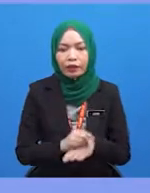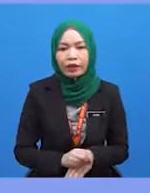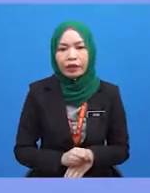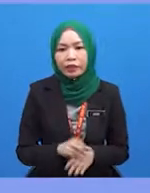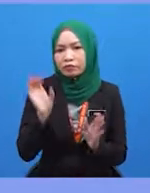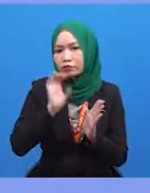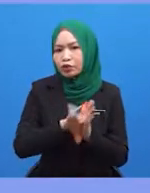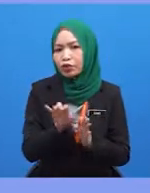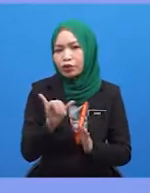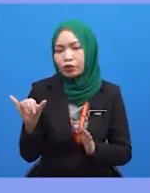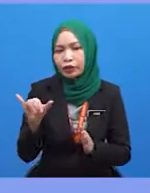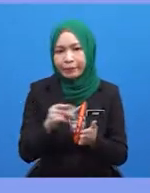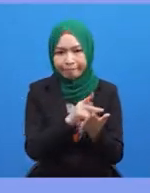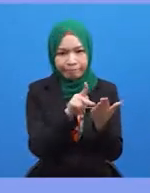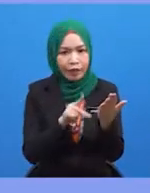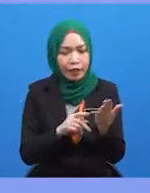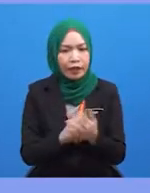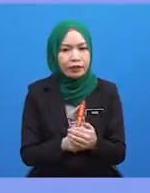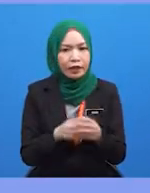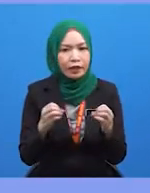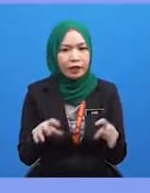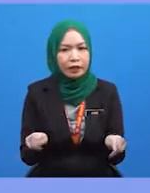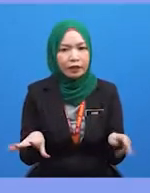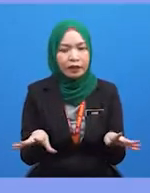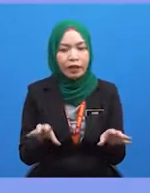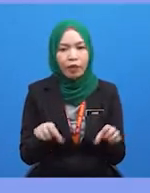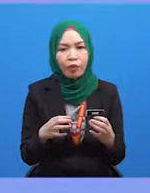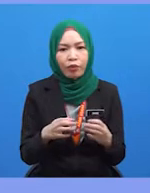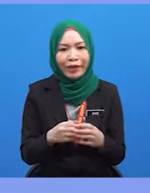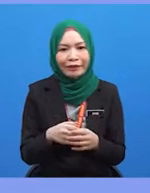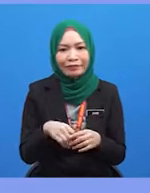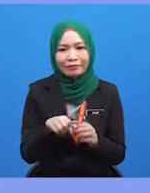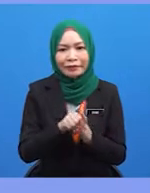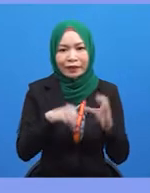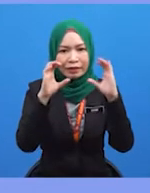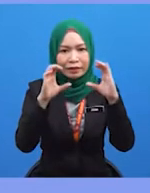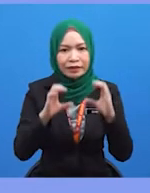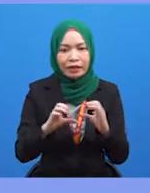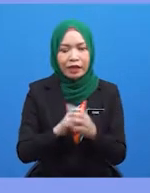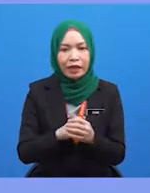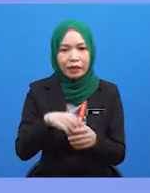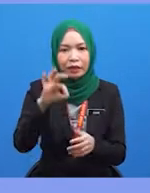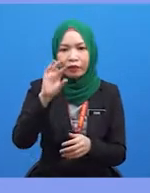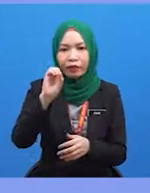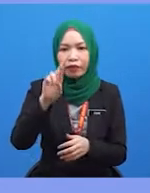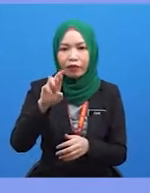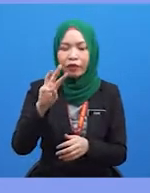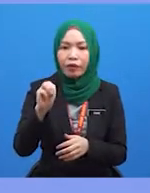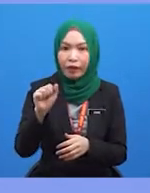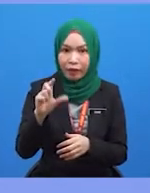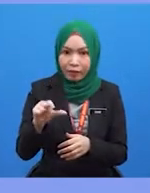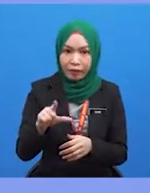Contoh kajian yang dijalankan secara formal ialah, nah, sekiranya kita ni